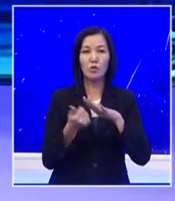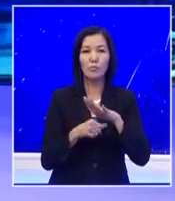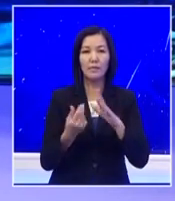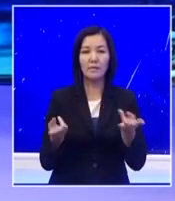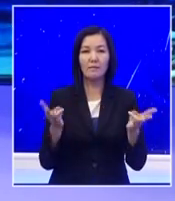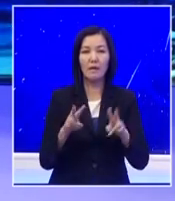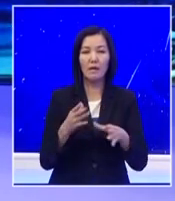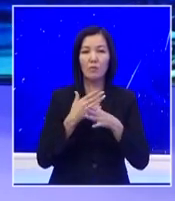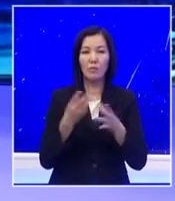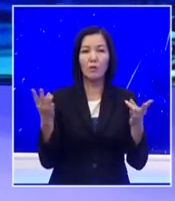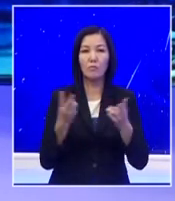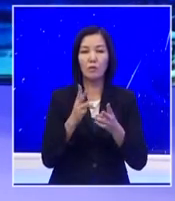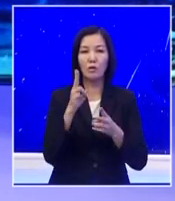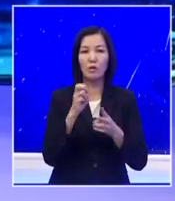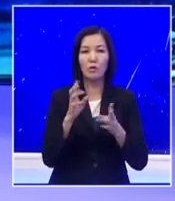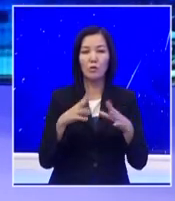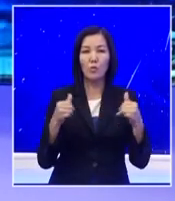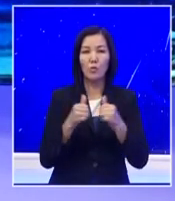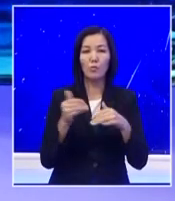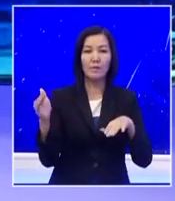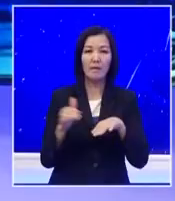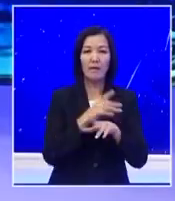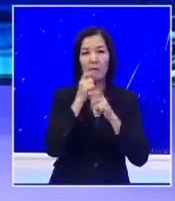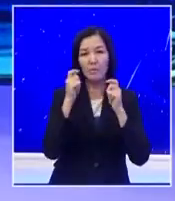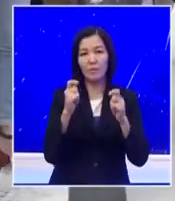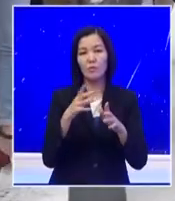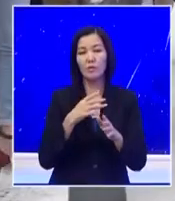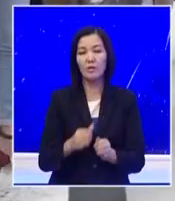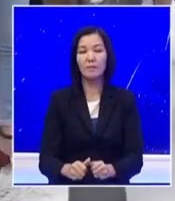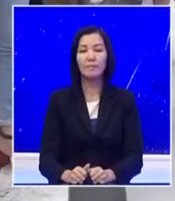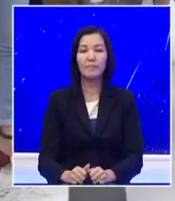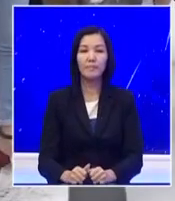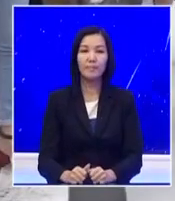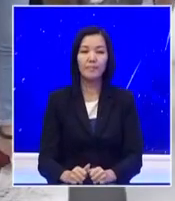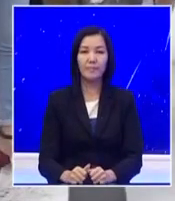көмекке мұқтаж 200 отбасына қайырымдылық көрсетті.